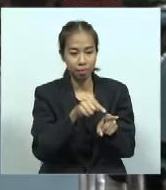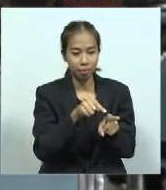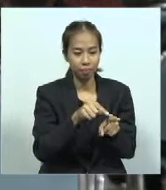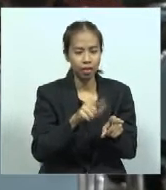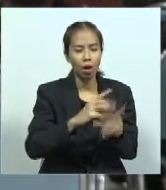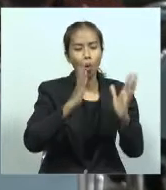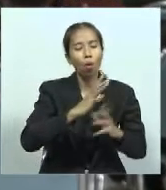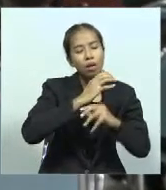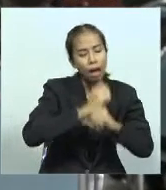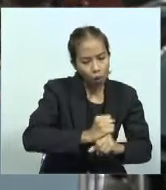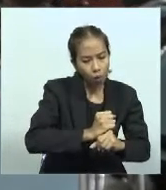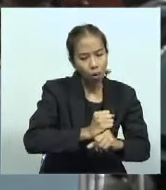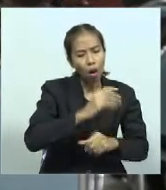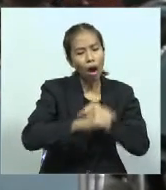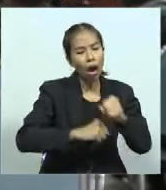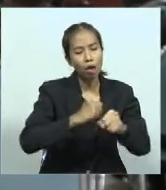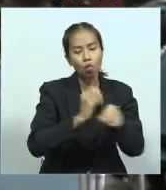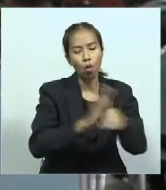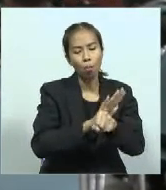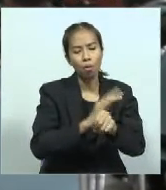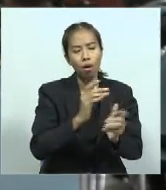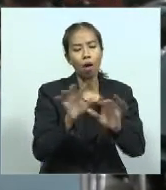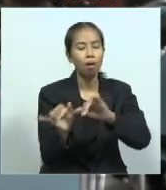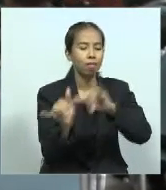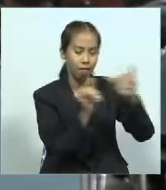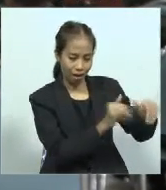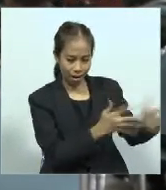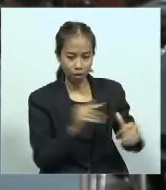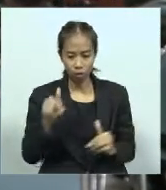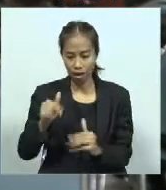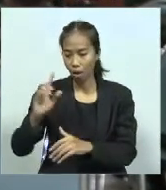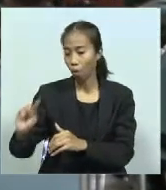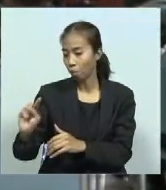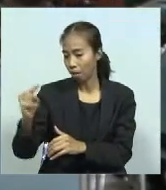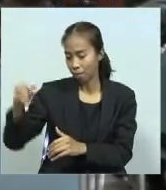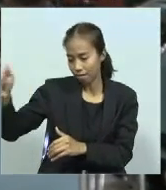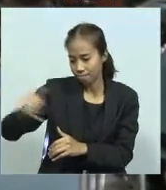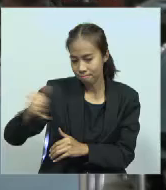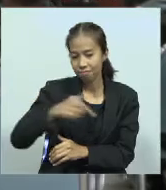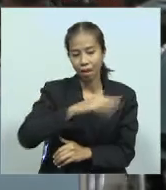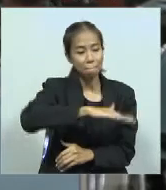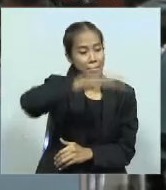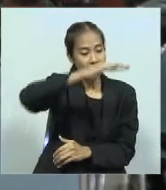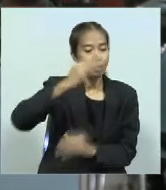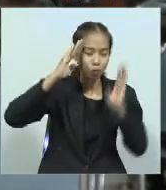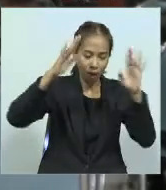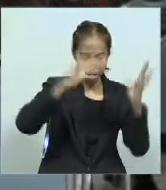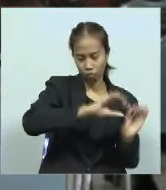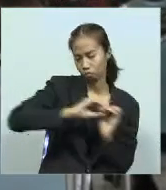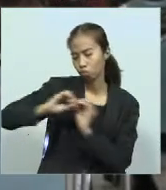ความรู้ก็เลยจะใช้โอกาสนี้ครับเป็นให้พี่สอนน้องแล้วก็ผมก็จะมาแจมในบางส่วนแล้วก็จะให้